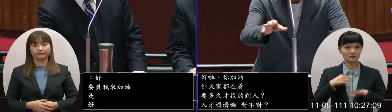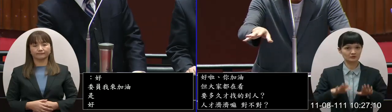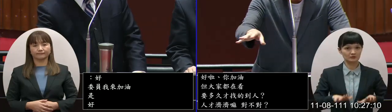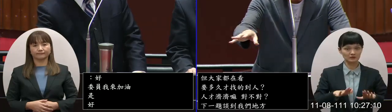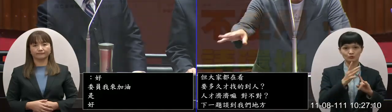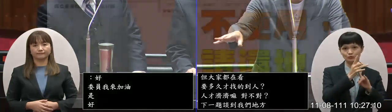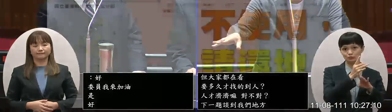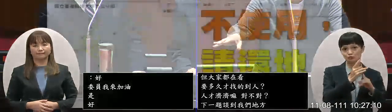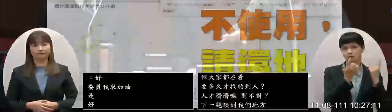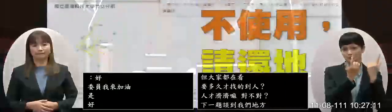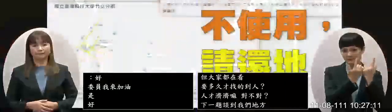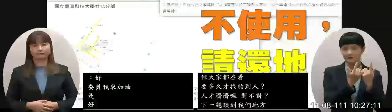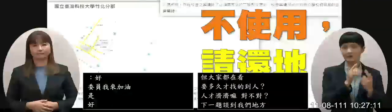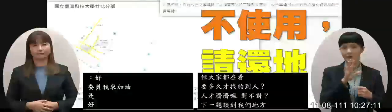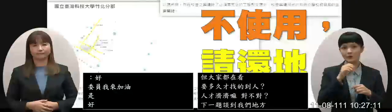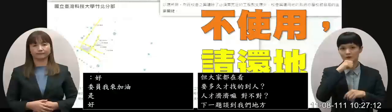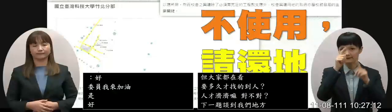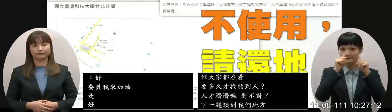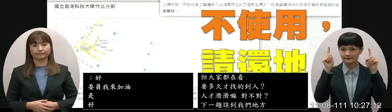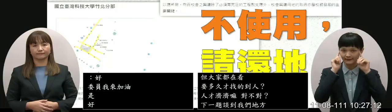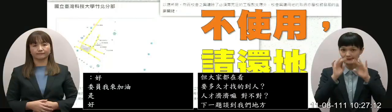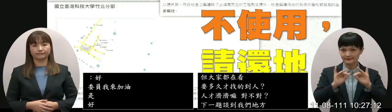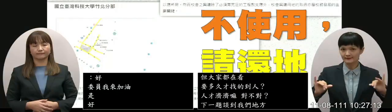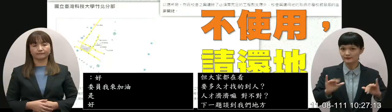有台大用地、啊、差不多